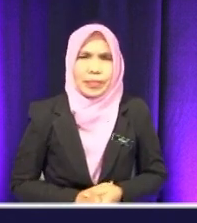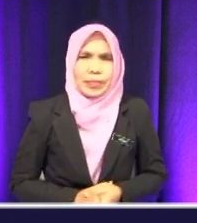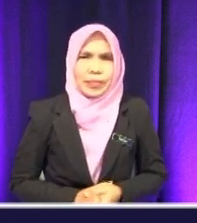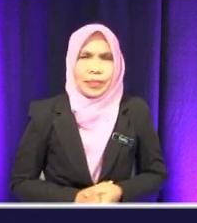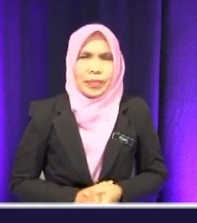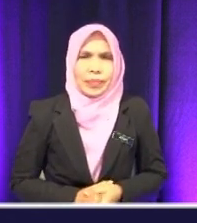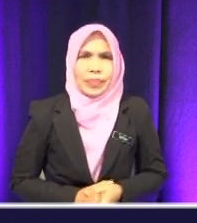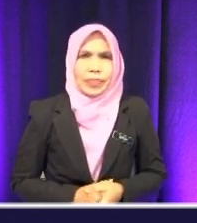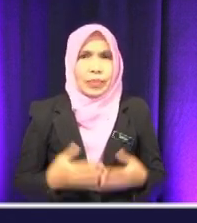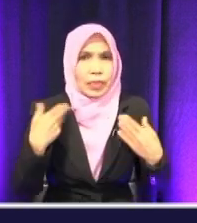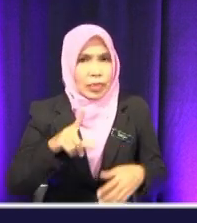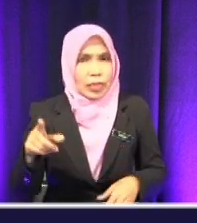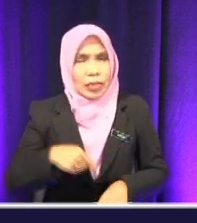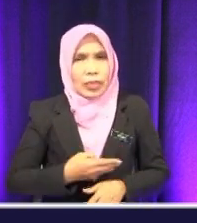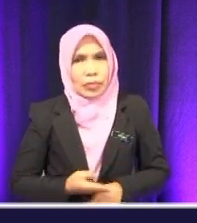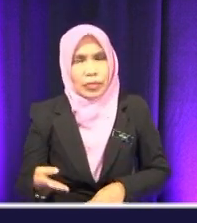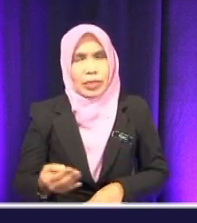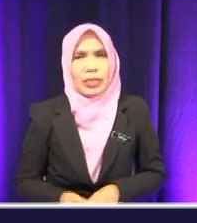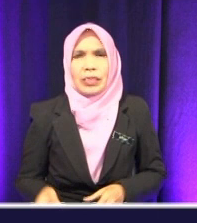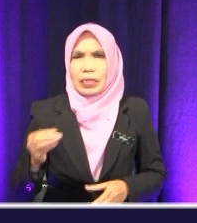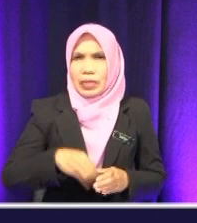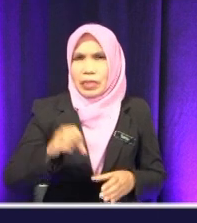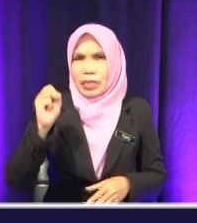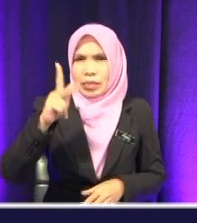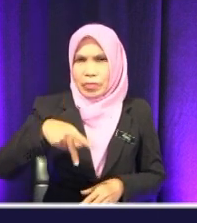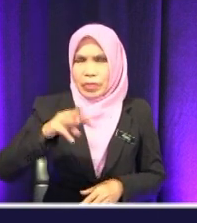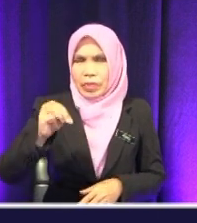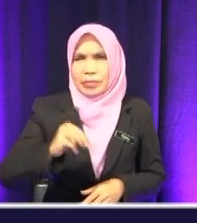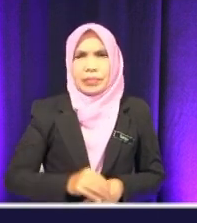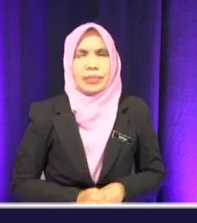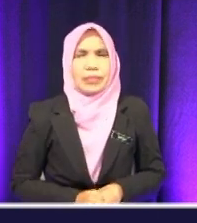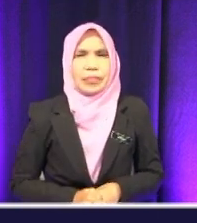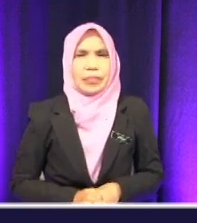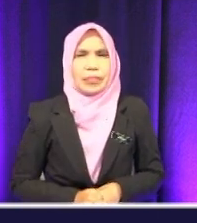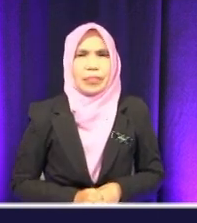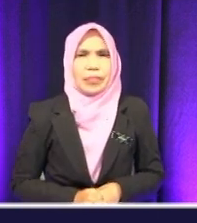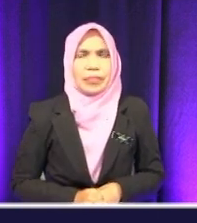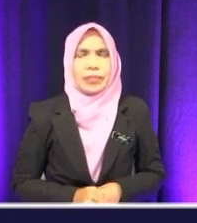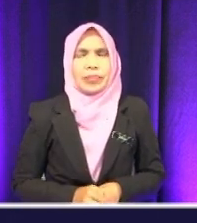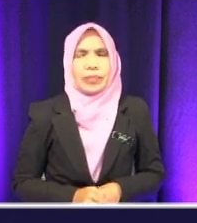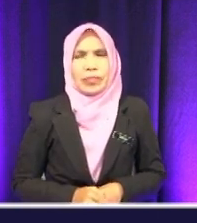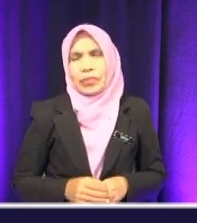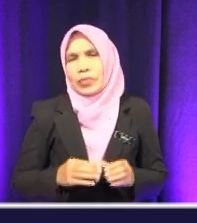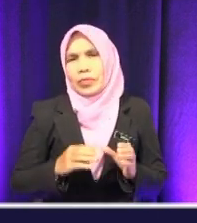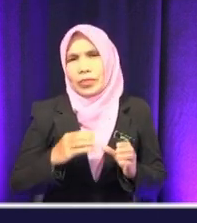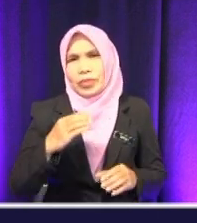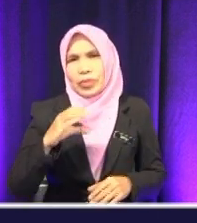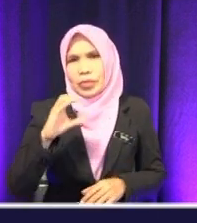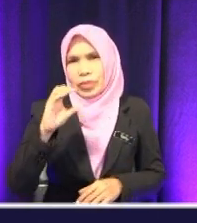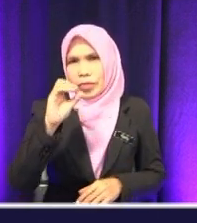Adakah diberikan dalam SPM ataupun yang ini Berikan contoh uraiannya contoh uraiannya